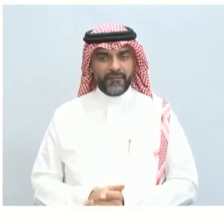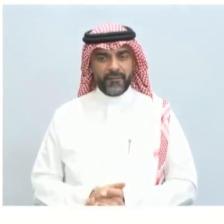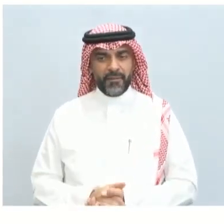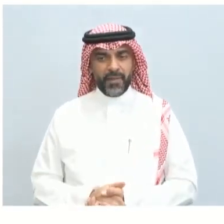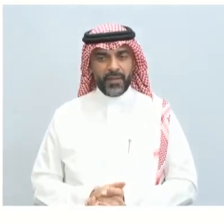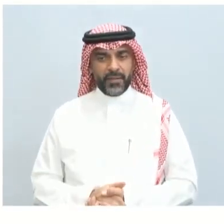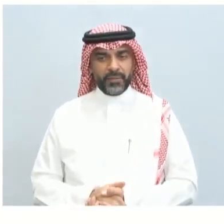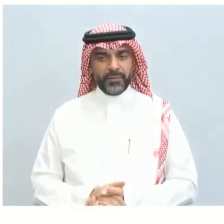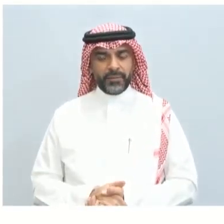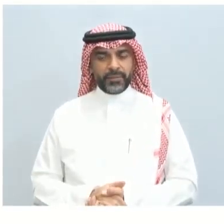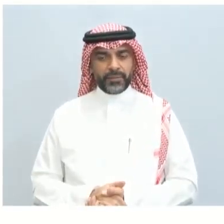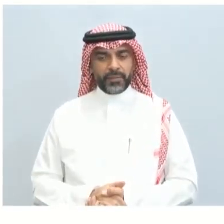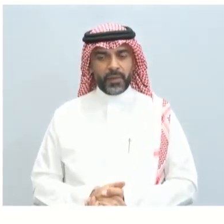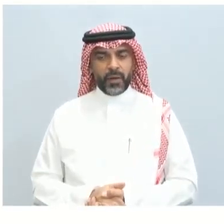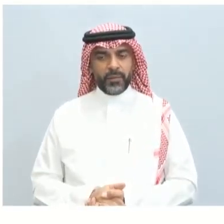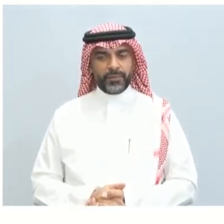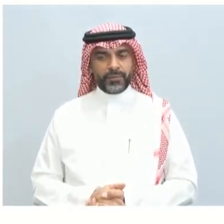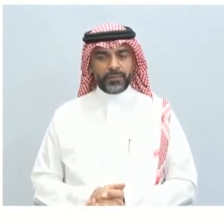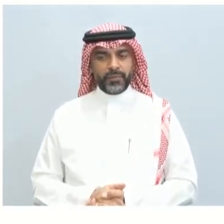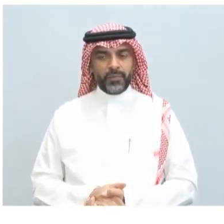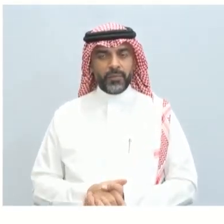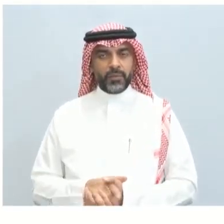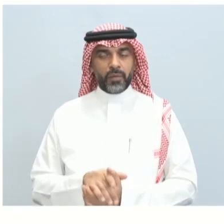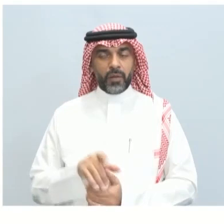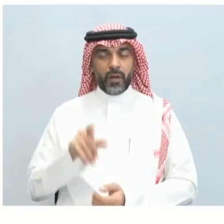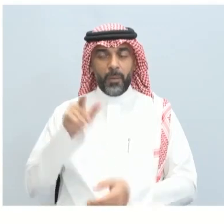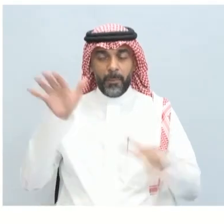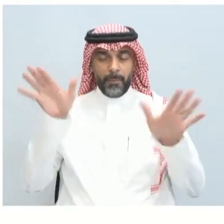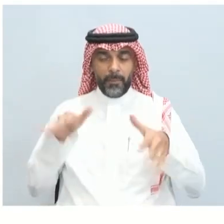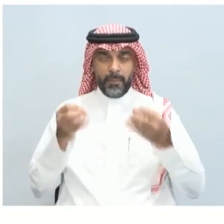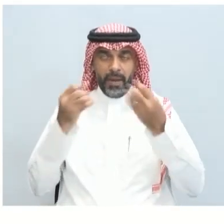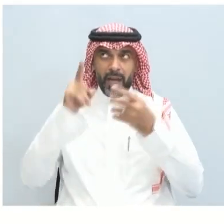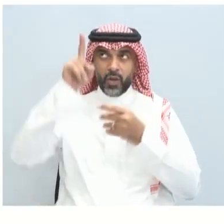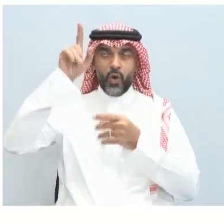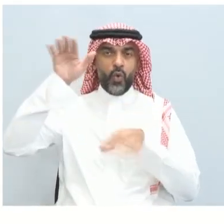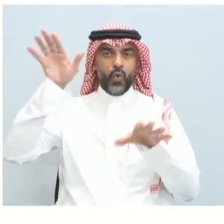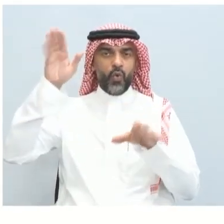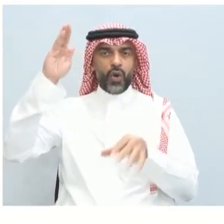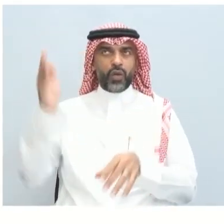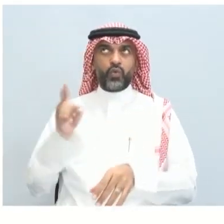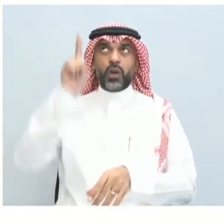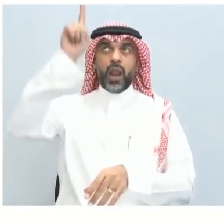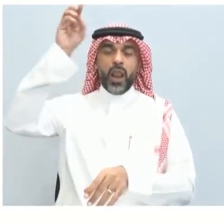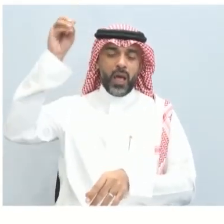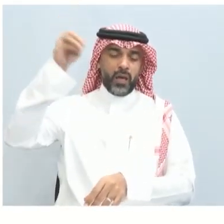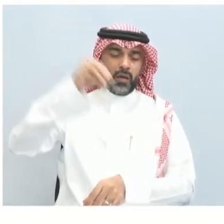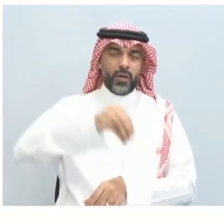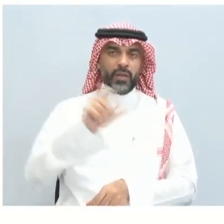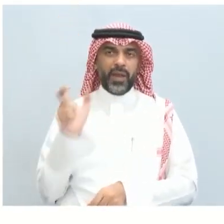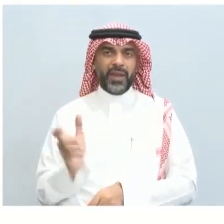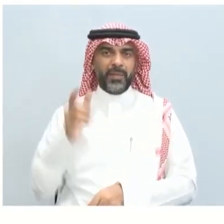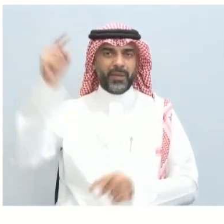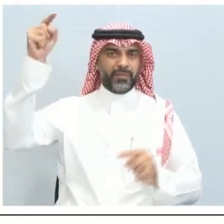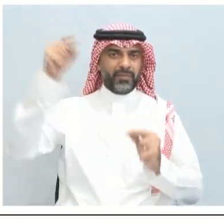قليل احسنتم رسول الله تعالى الى خلقه ومنها الوحي